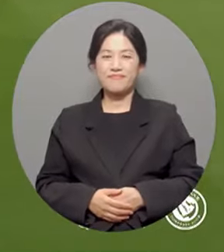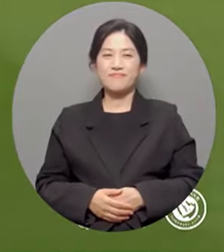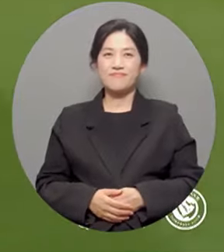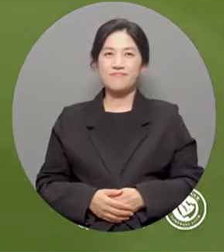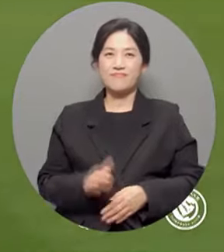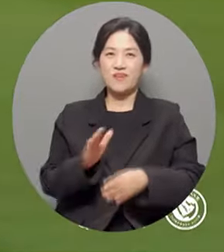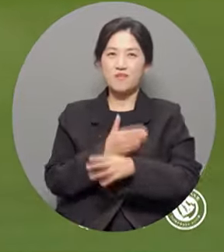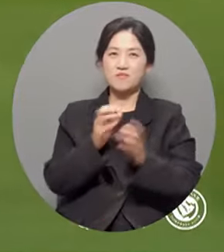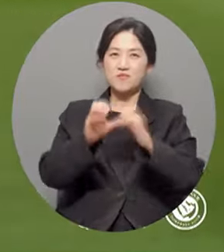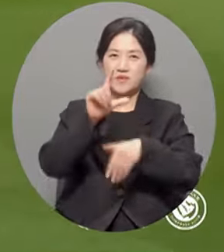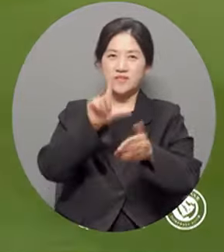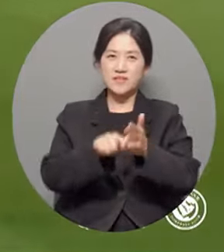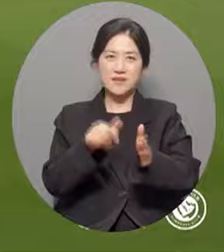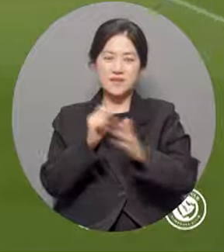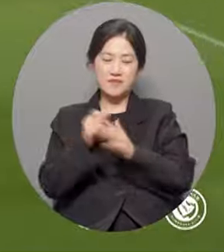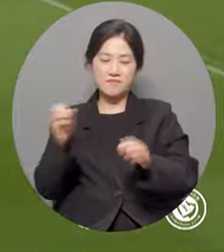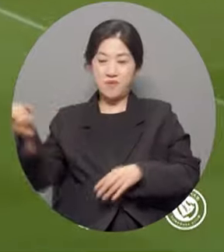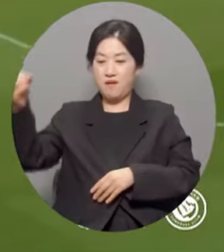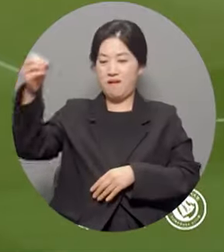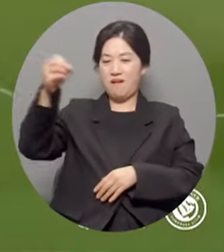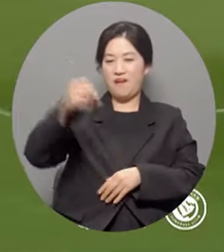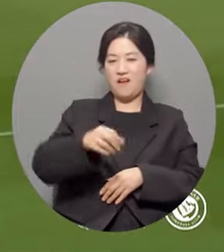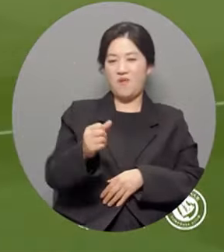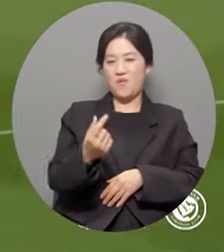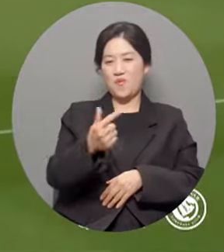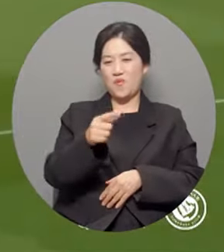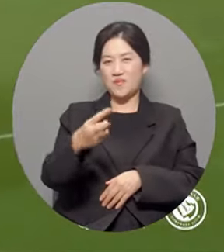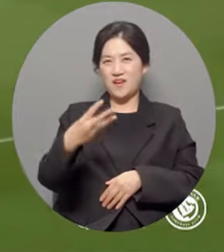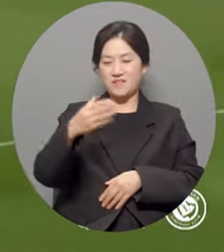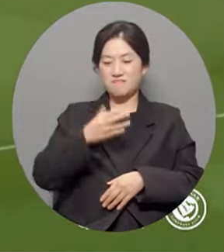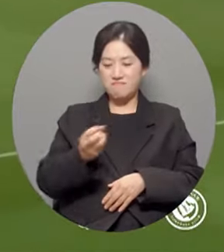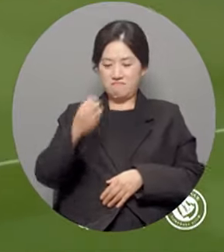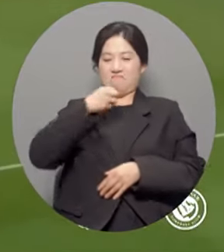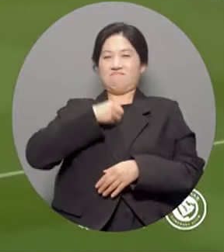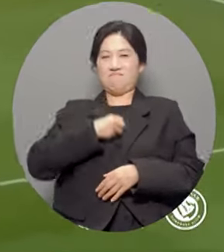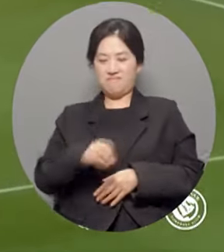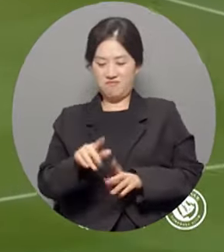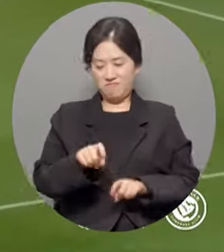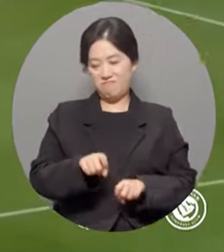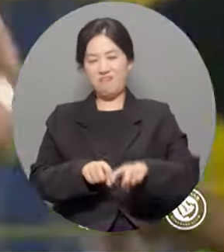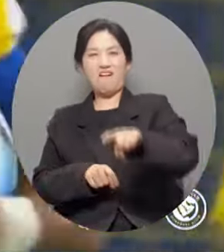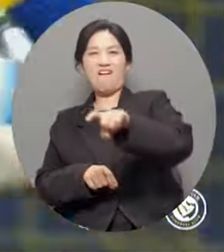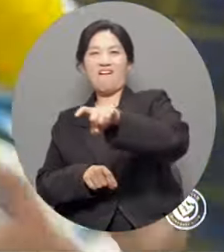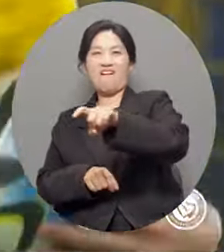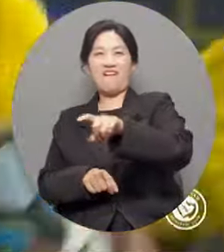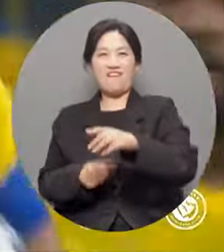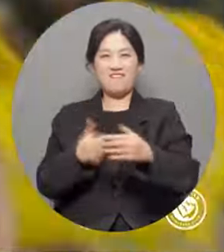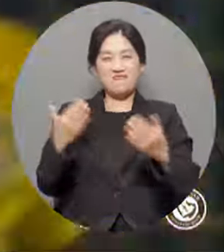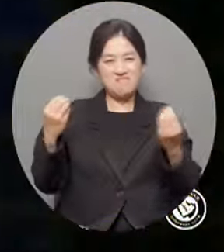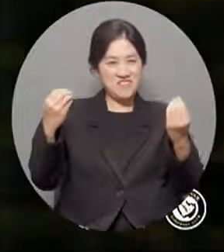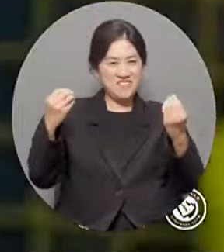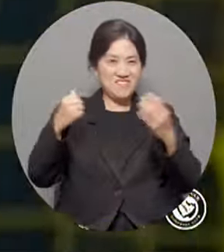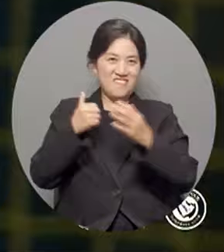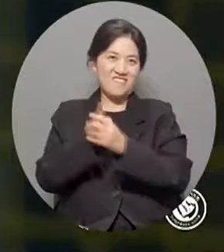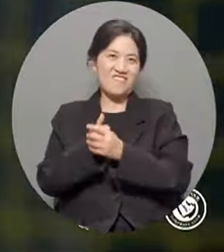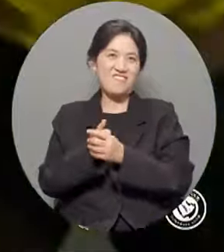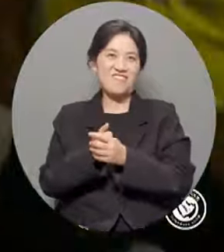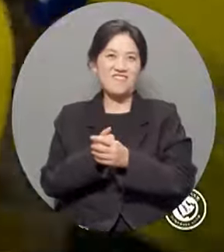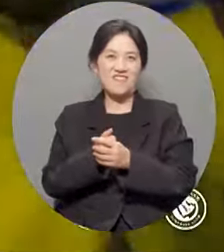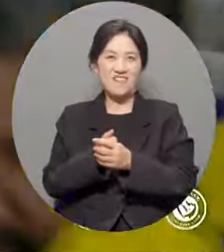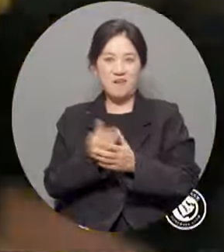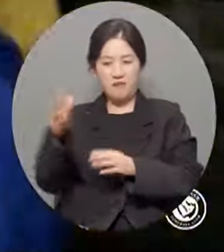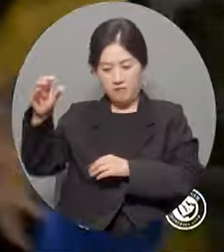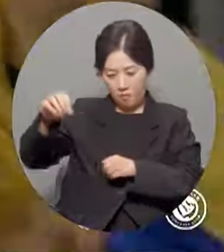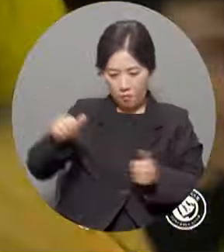전반 추가 시간 긴 패스가 호날두에게 연결되는데요. 가슴으로 받아놓고 왼발 슛 들어갑니다. 순간적인 침투가